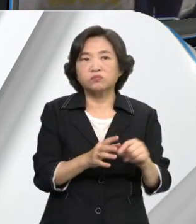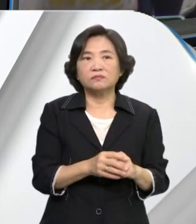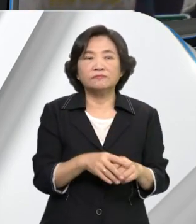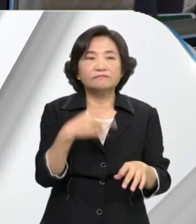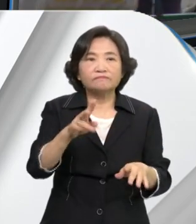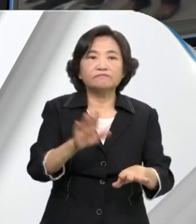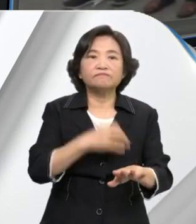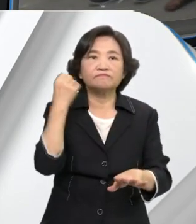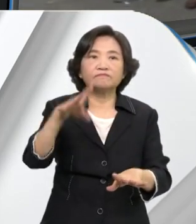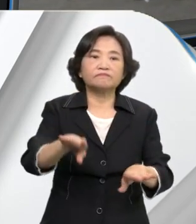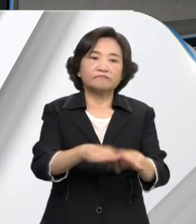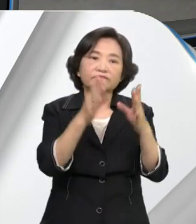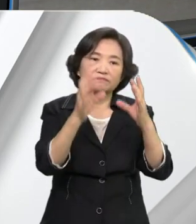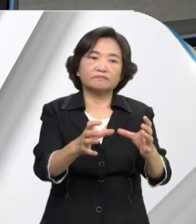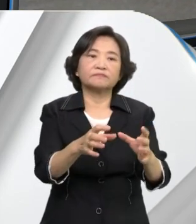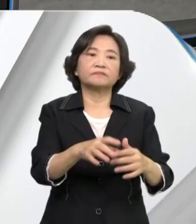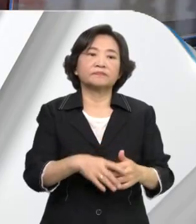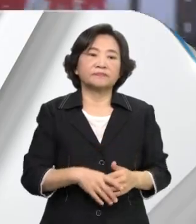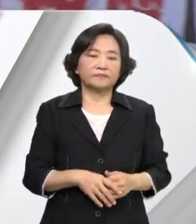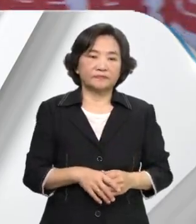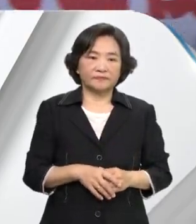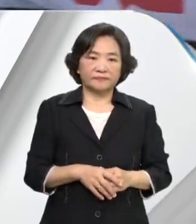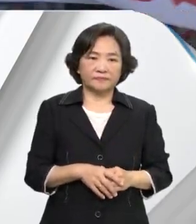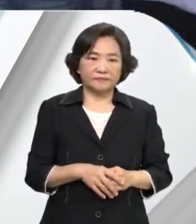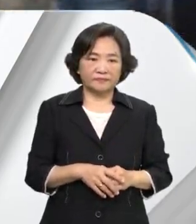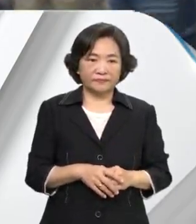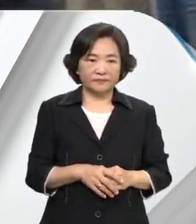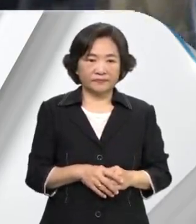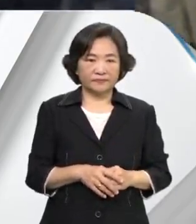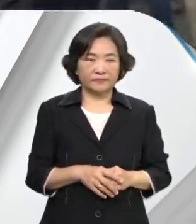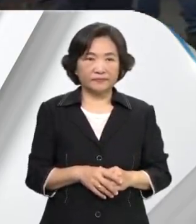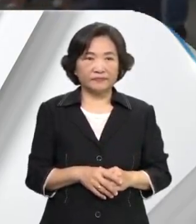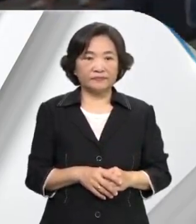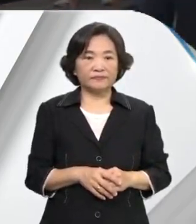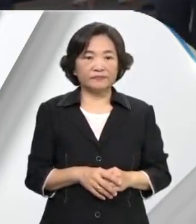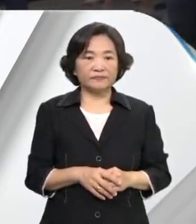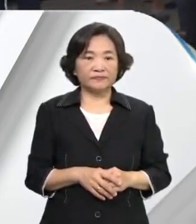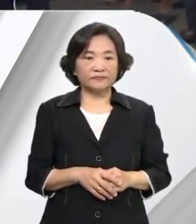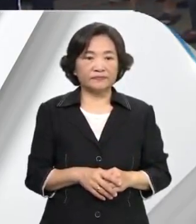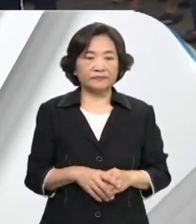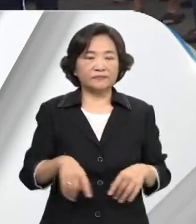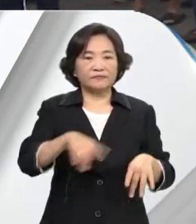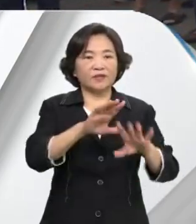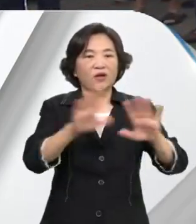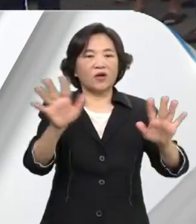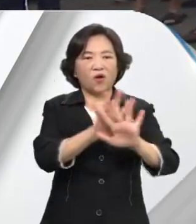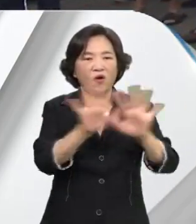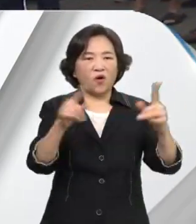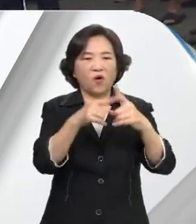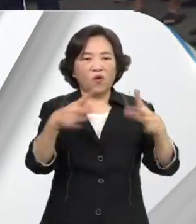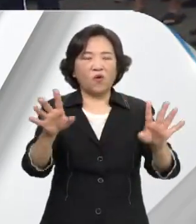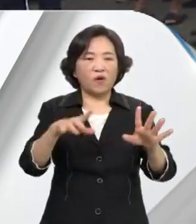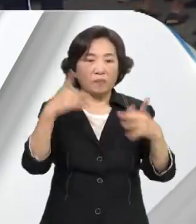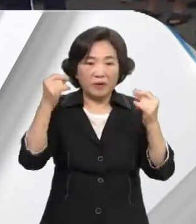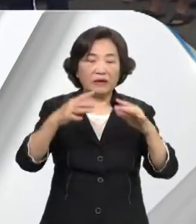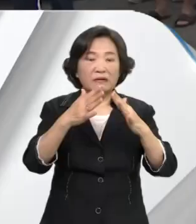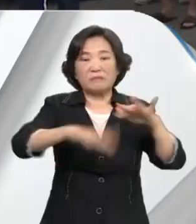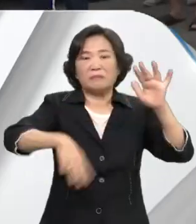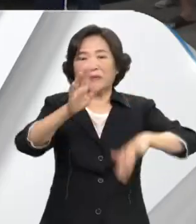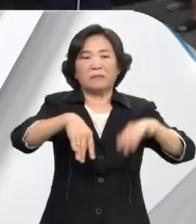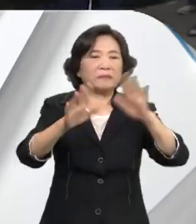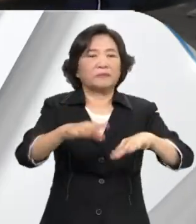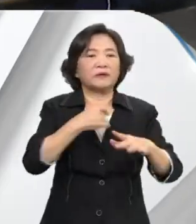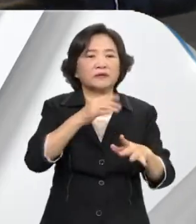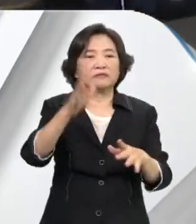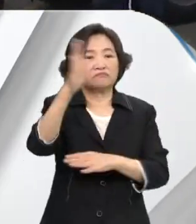之后，再重新计盘。 我记住三字。 几百间航空商拆迁户进行口